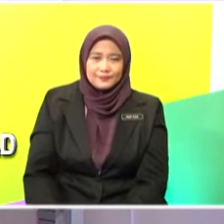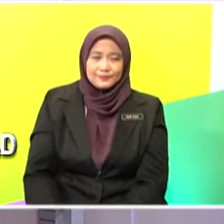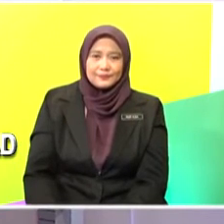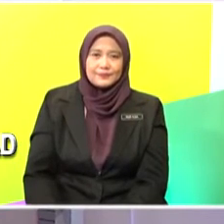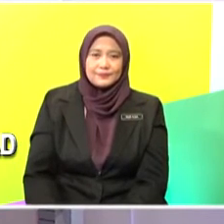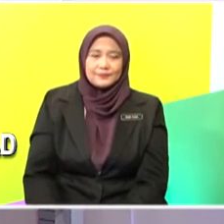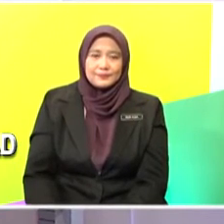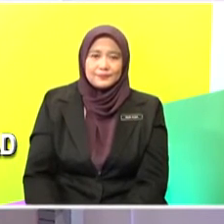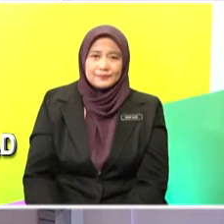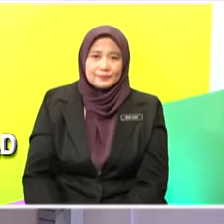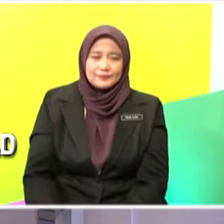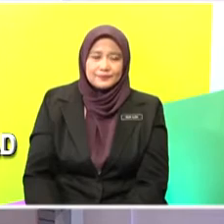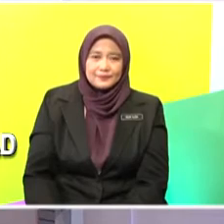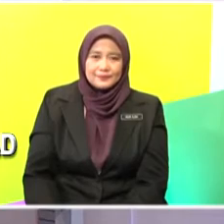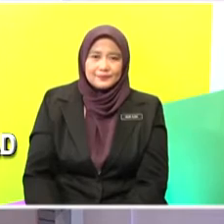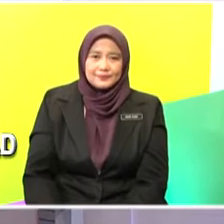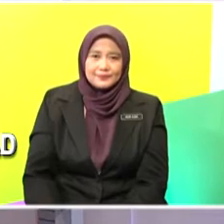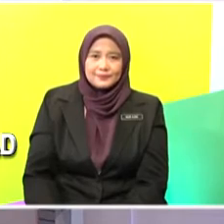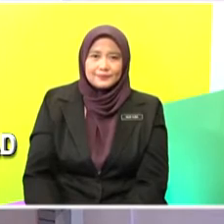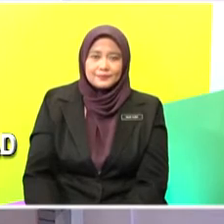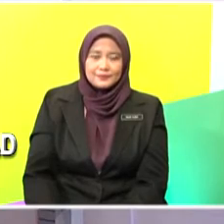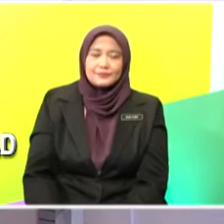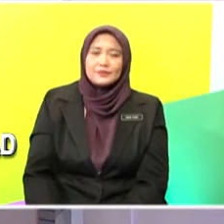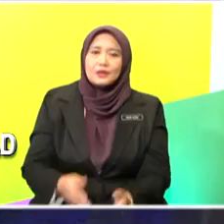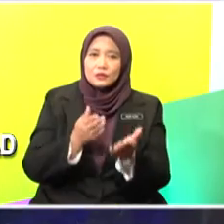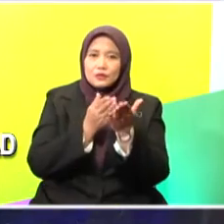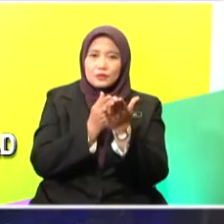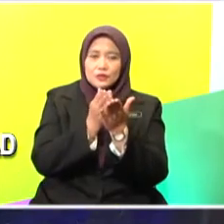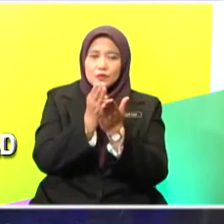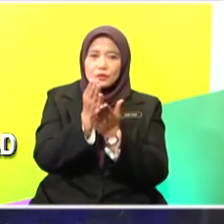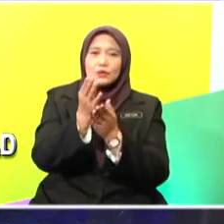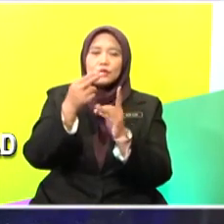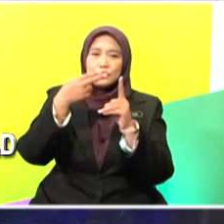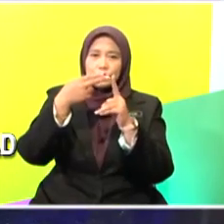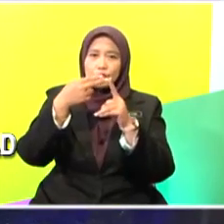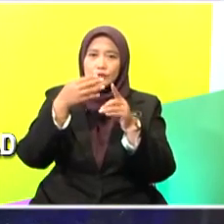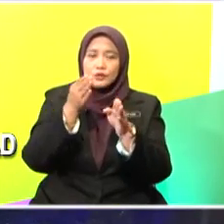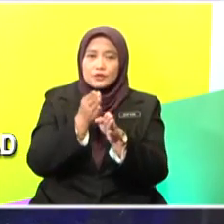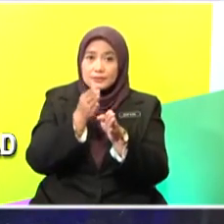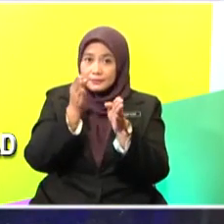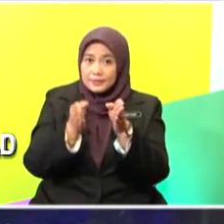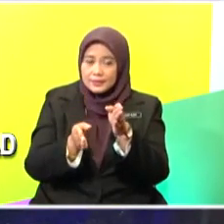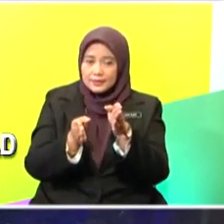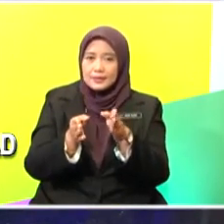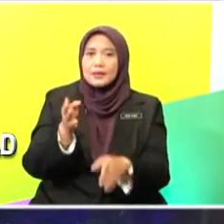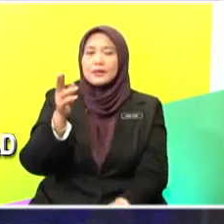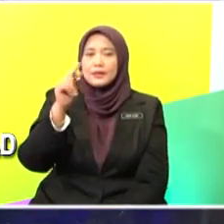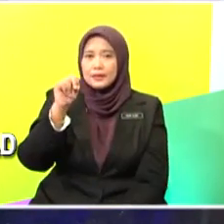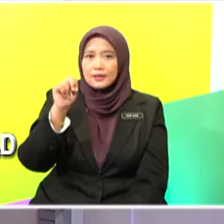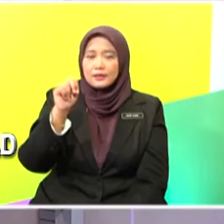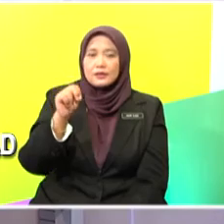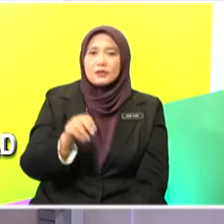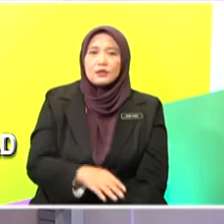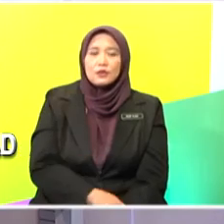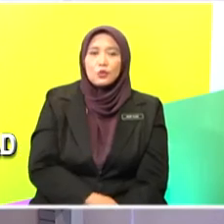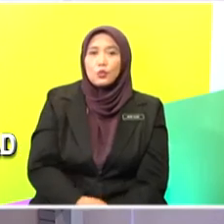senang. Yes. Okey. Next, Hakim tulis huruf apa tu sebelah N? R, cikgu. R. Okey. Yes.